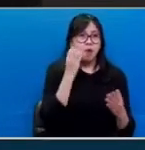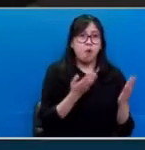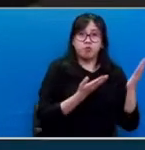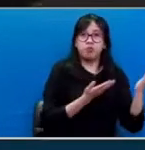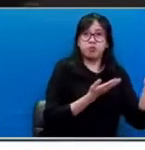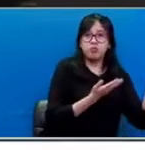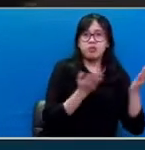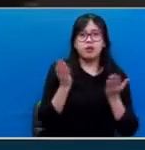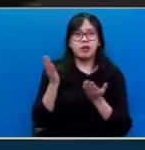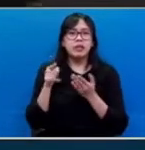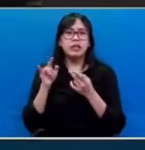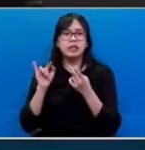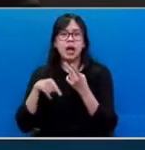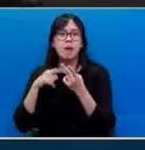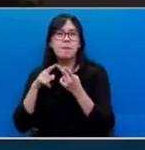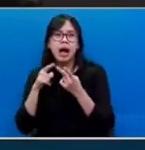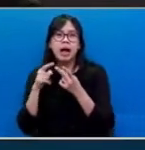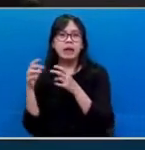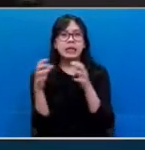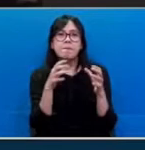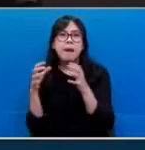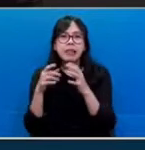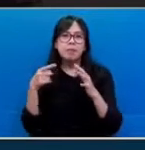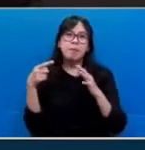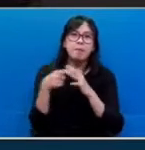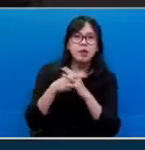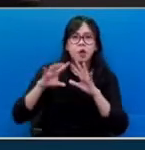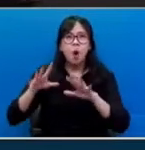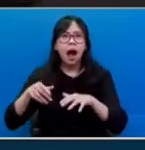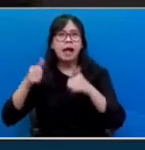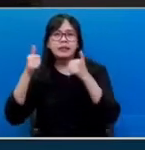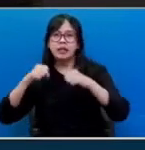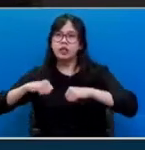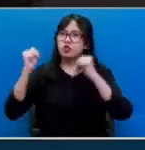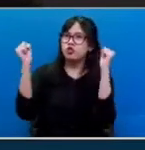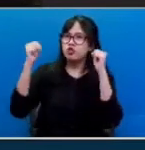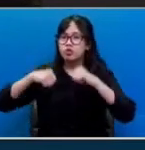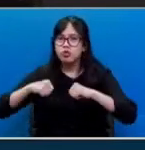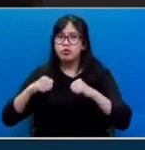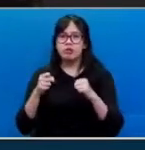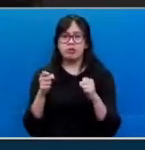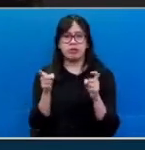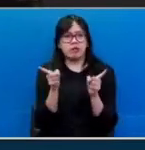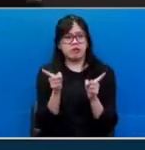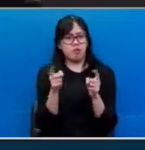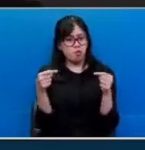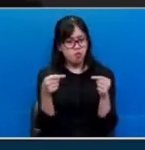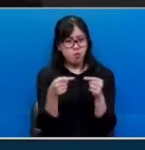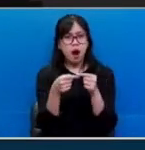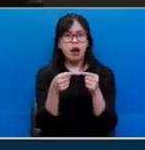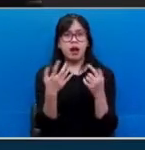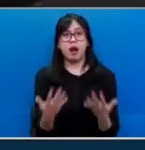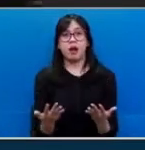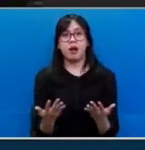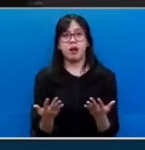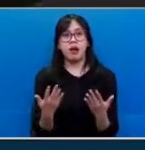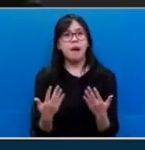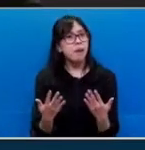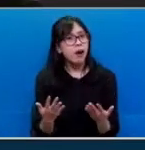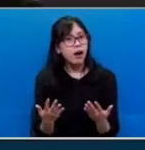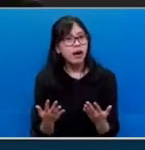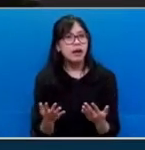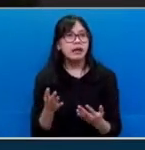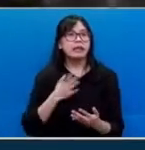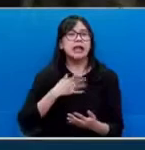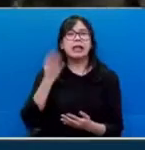ee karena ini kan menjawab pertanyaan yang disampaikan eh saya saya lupa oleh siapa tadi ya Eh dan eh